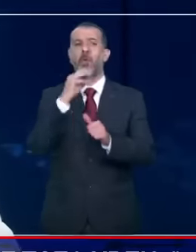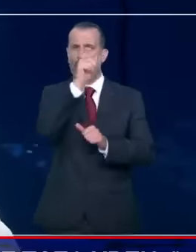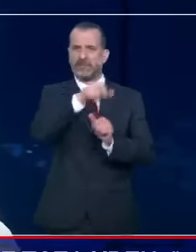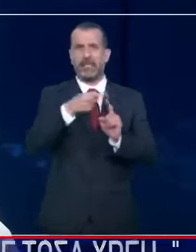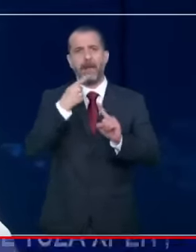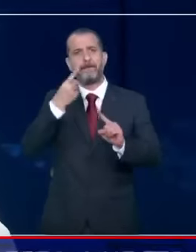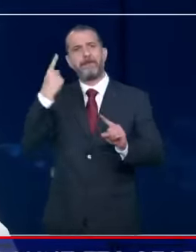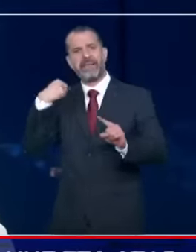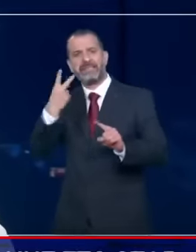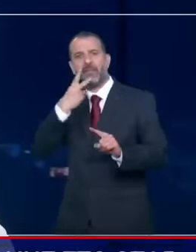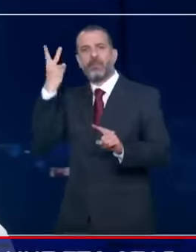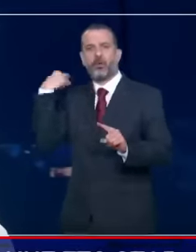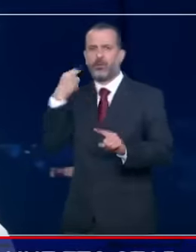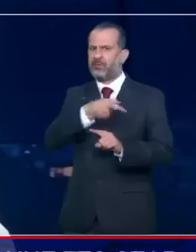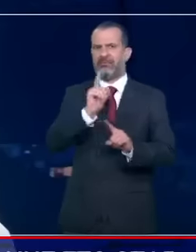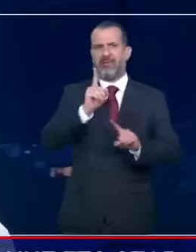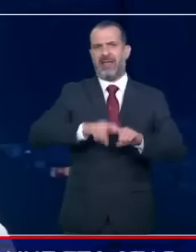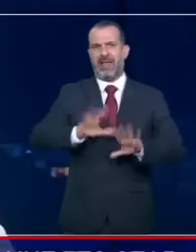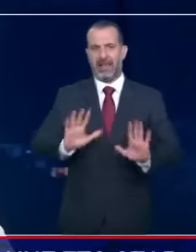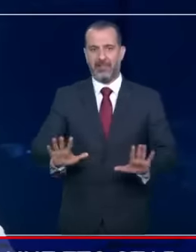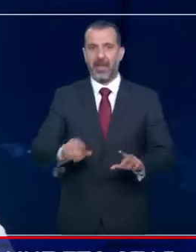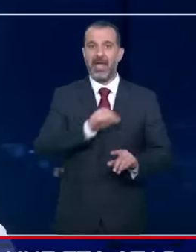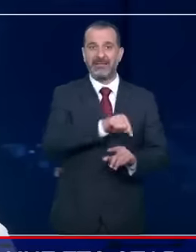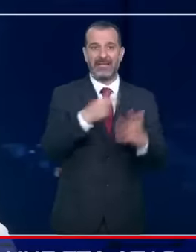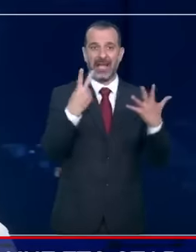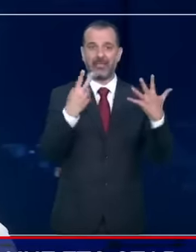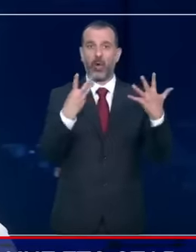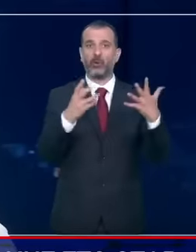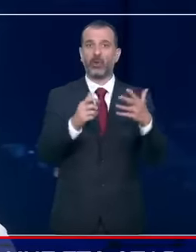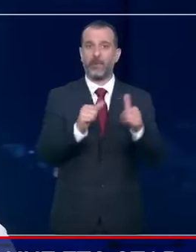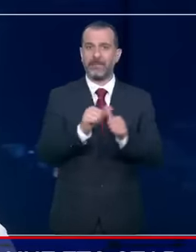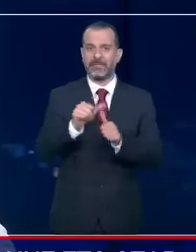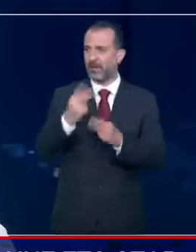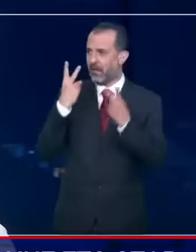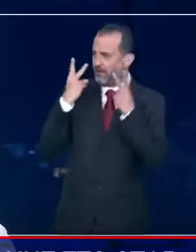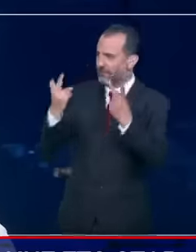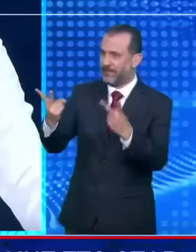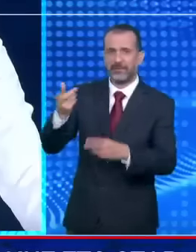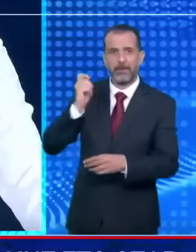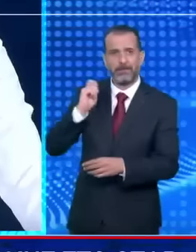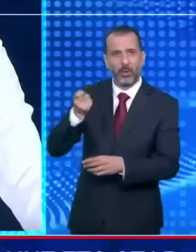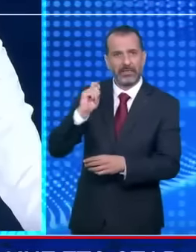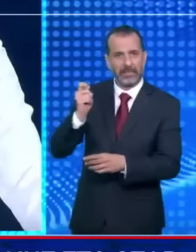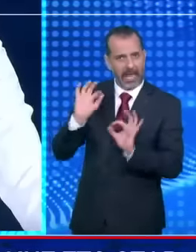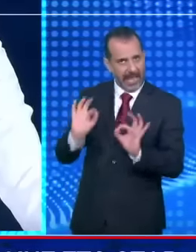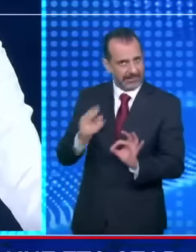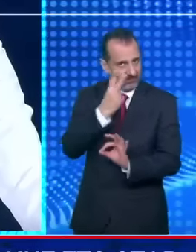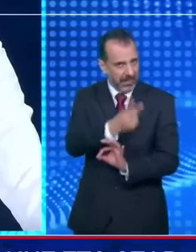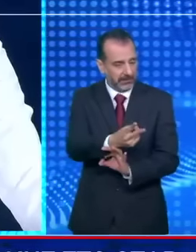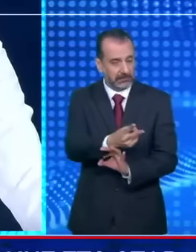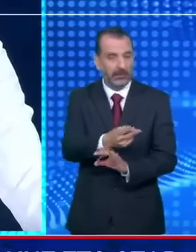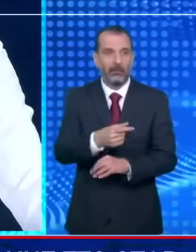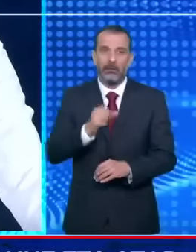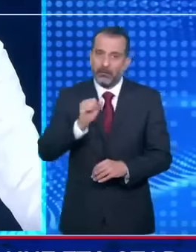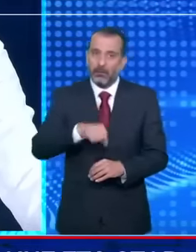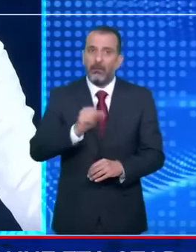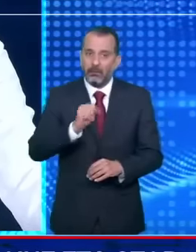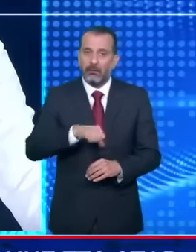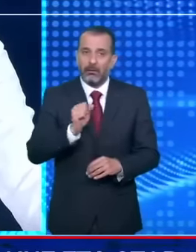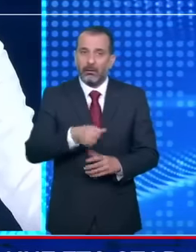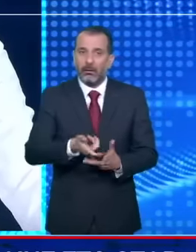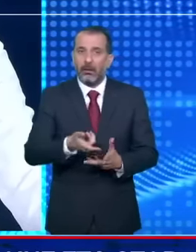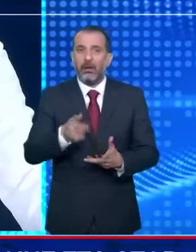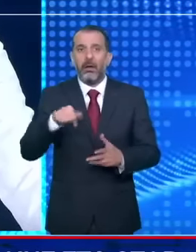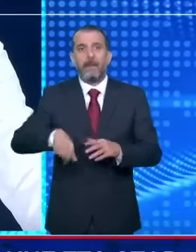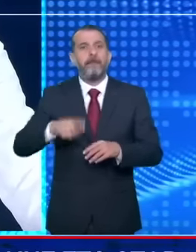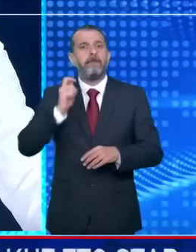πρόπερσι, αντιπρόπερσι, αυτό έχετε αποκομίσει από την ελληνική πολιτική ζωή. Αν έχουμε πάθει ανοσία στο γεγονός ότι υπάρχει μαύρο χρήμα